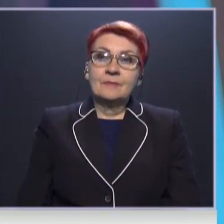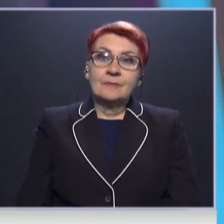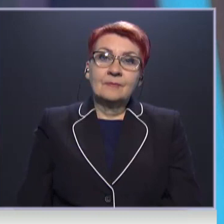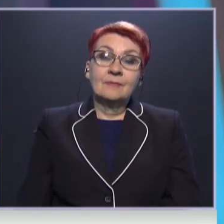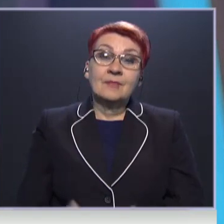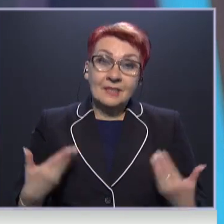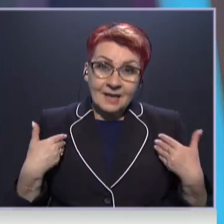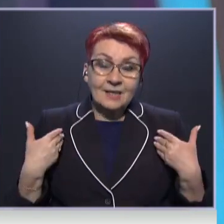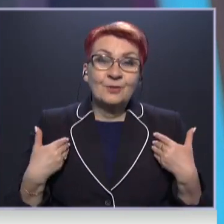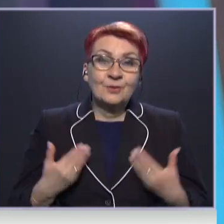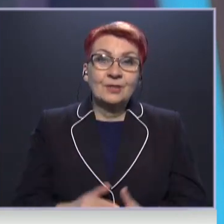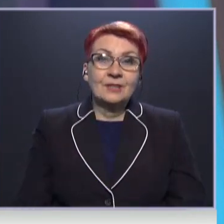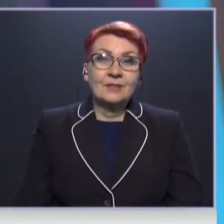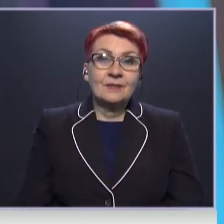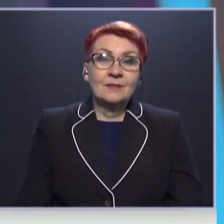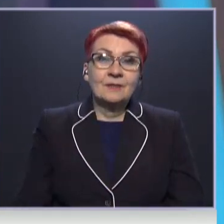Здравствуйте.